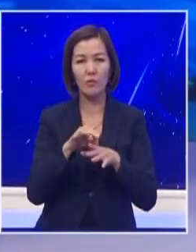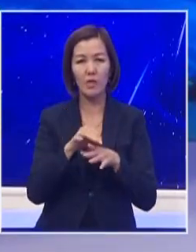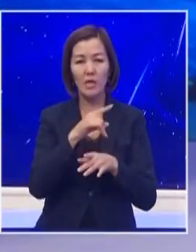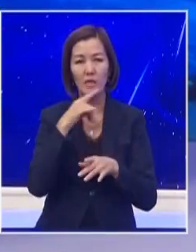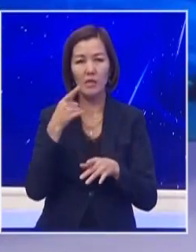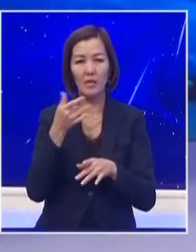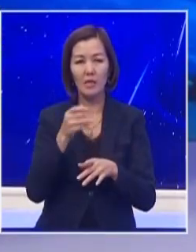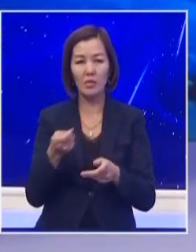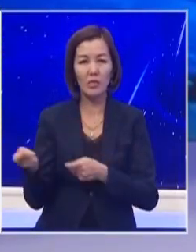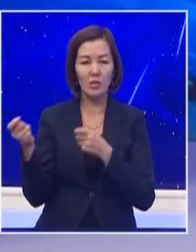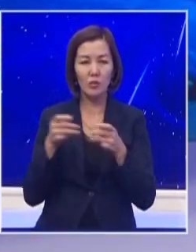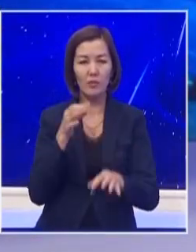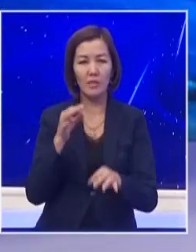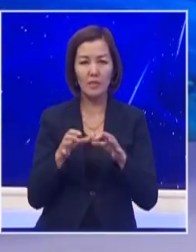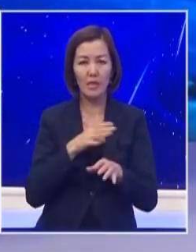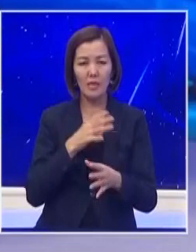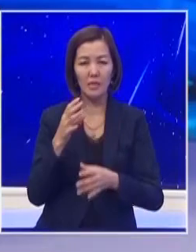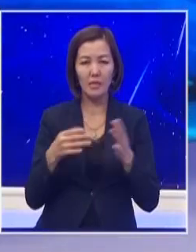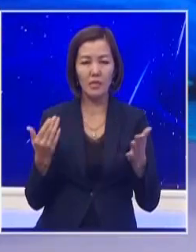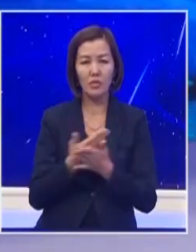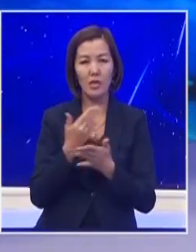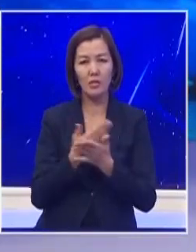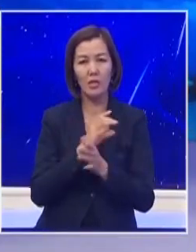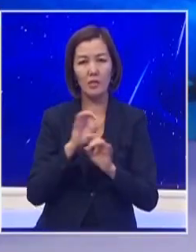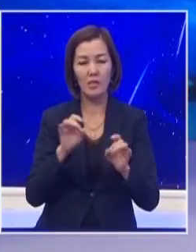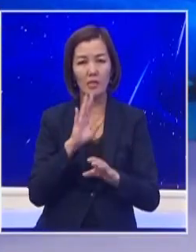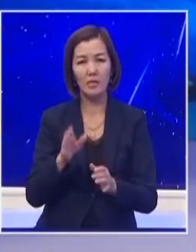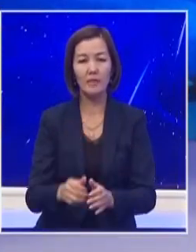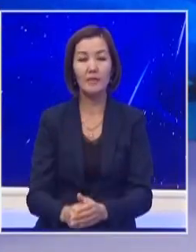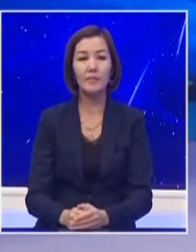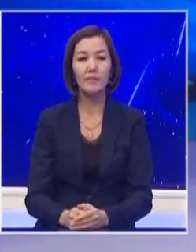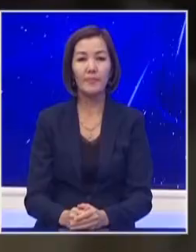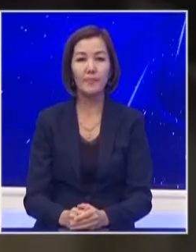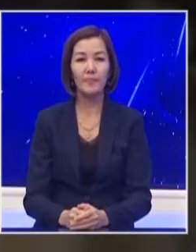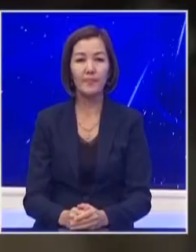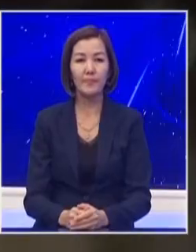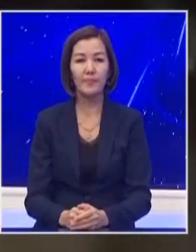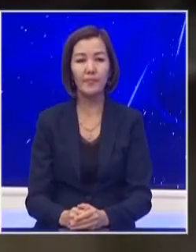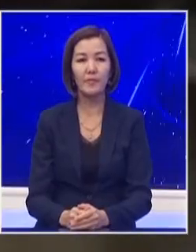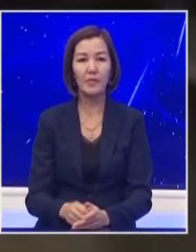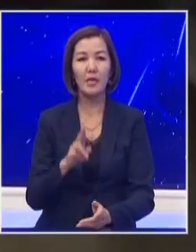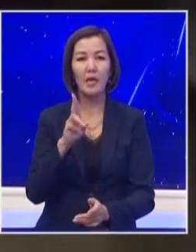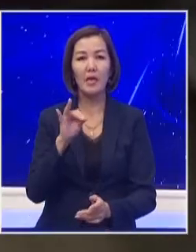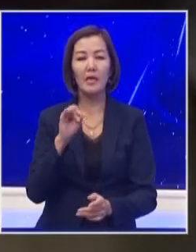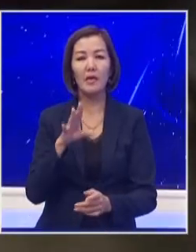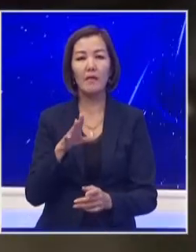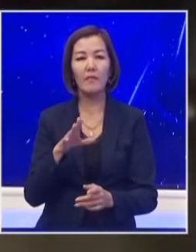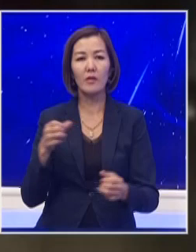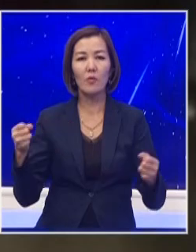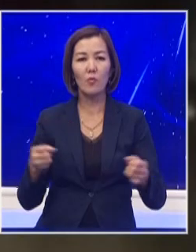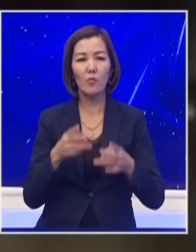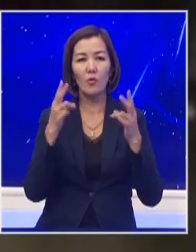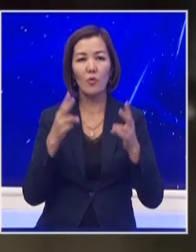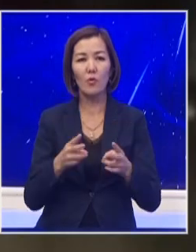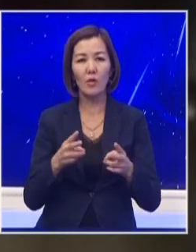кездесуде ресейлік газды жеткізу мәселесін талқылады. Кезек Жахан жаңалықтарында. Киевте жеңіл көлік Украина